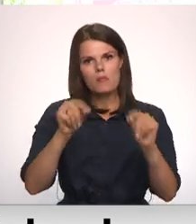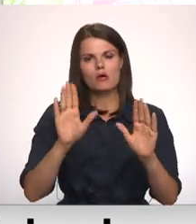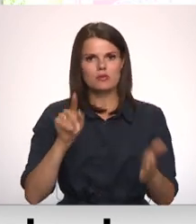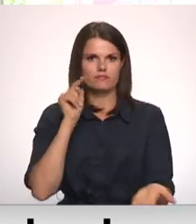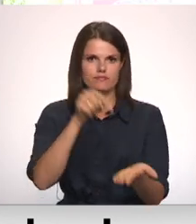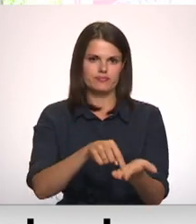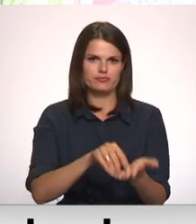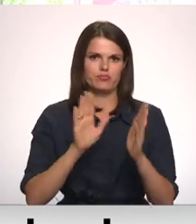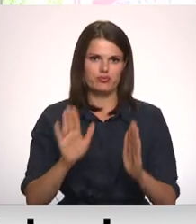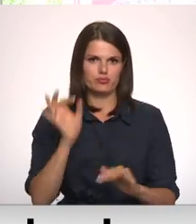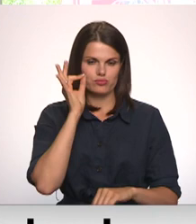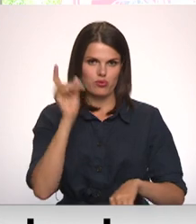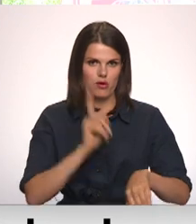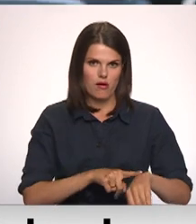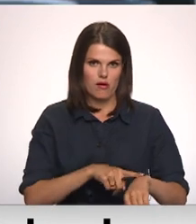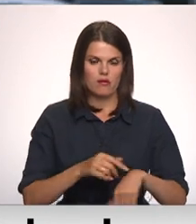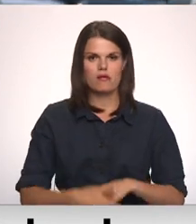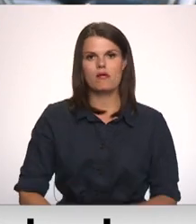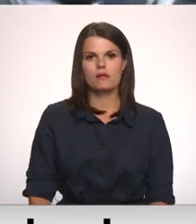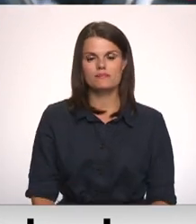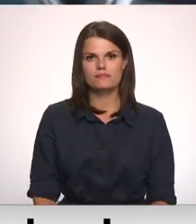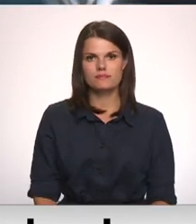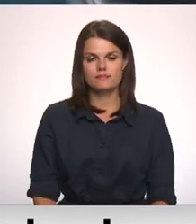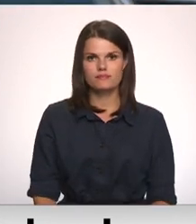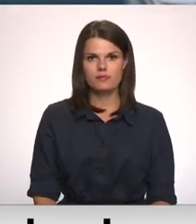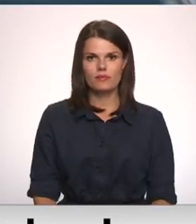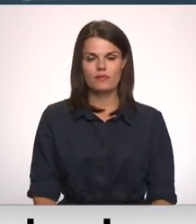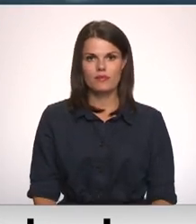izvēlētajā galamērķī. Madara Līcīte, Māris Jurgensons, Latvijas televīzija.